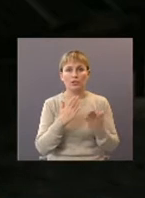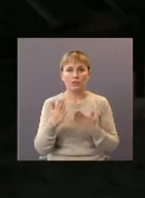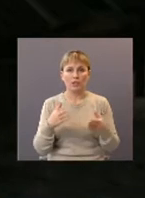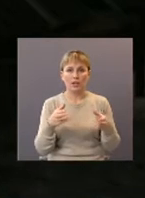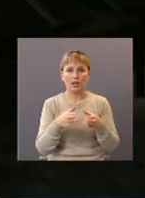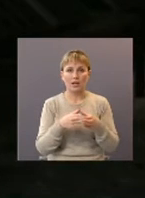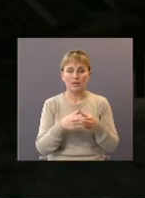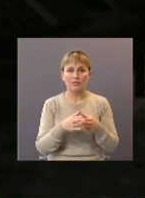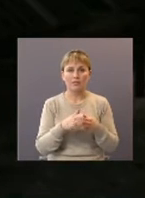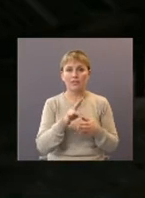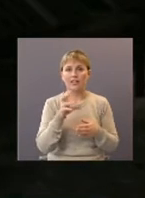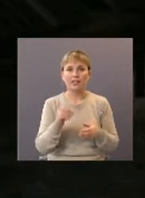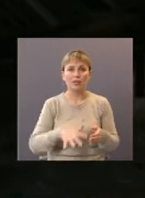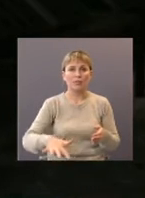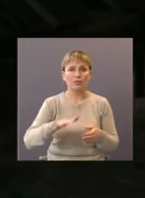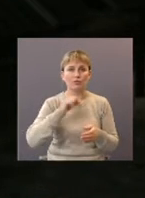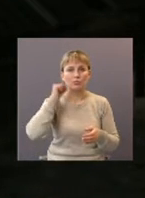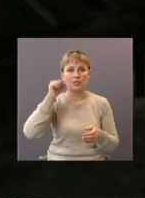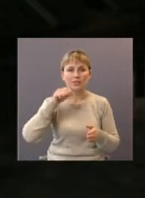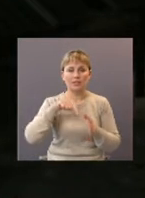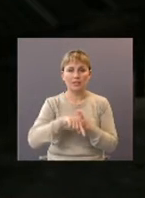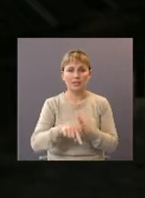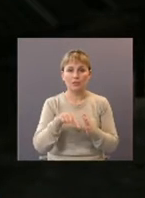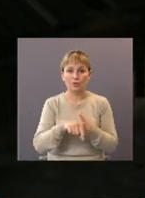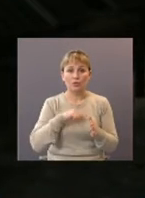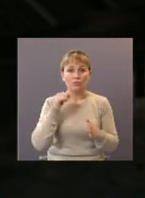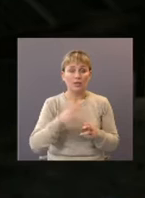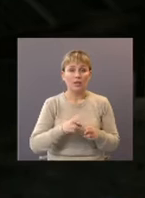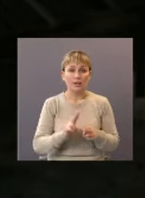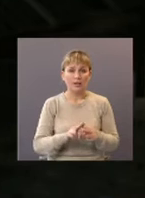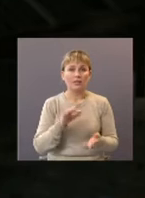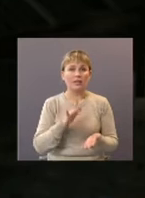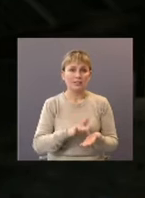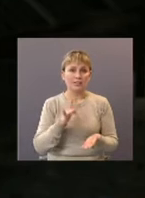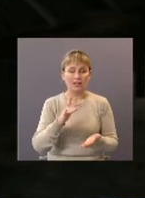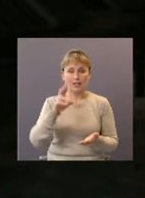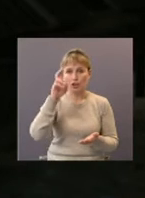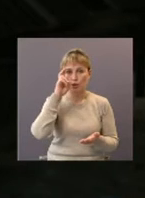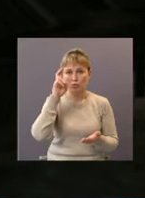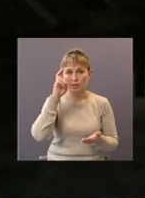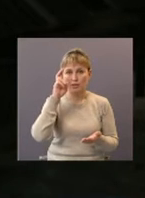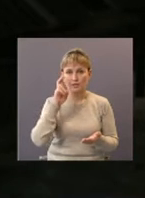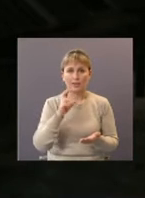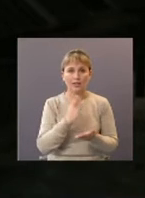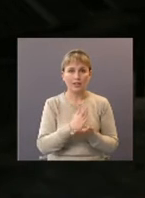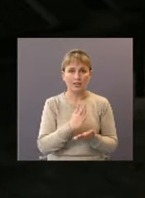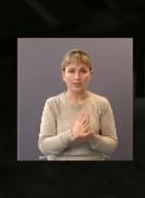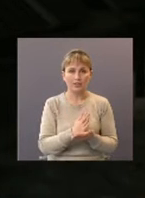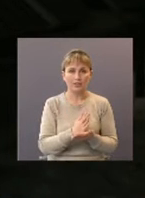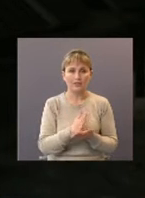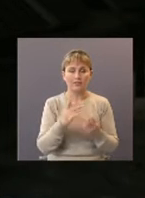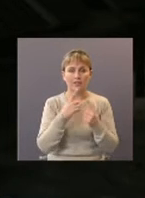аудиторию вне пределах Узбекистана. Внутри Узбекистана это все-таки очень такая централизованное государство, находящееся